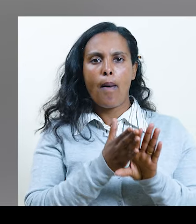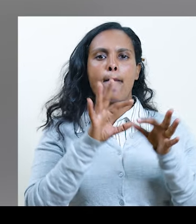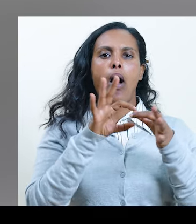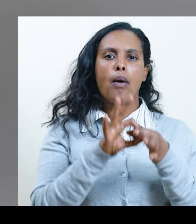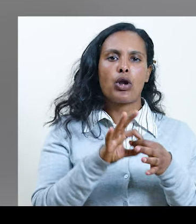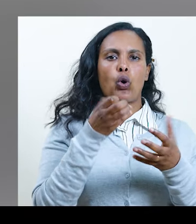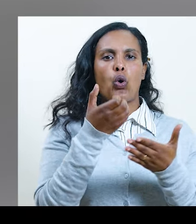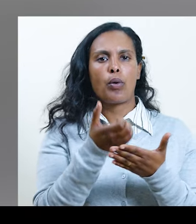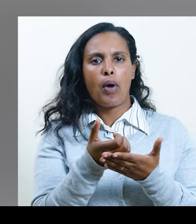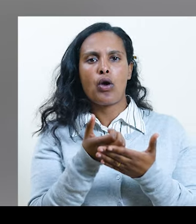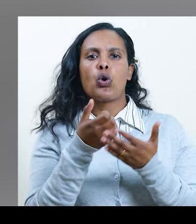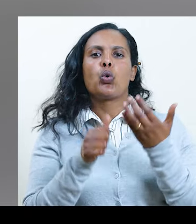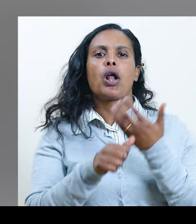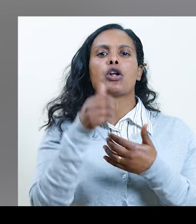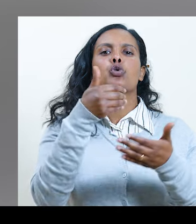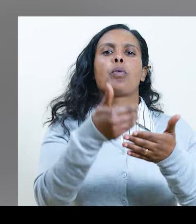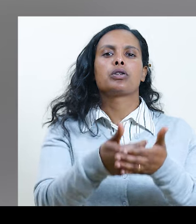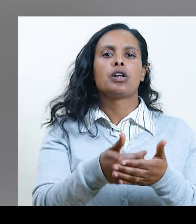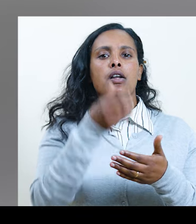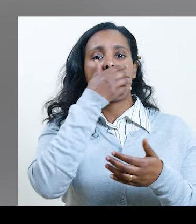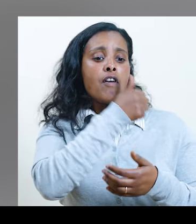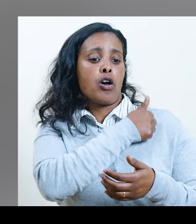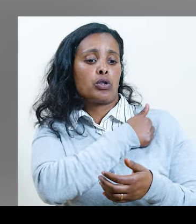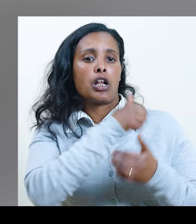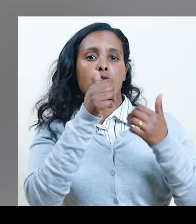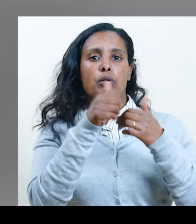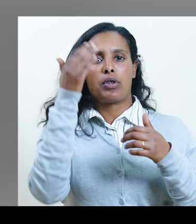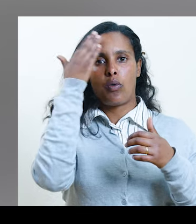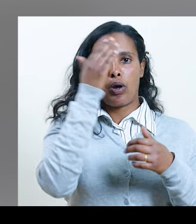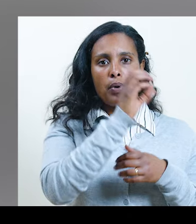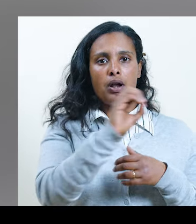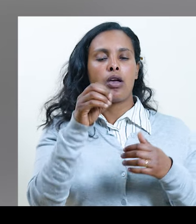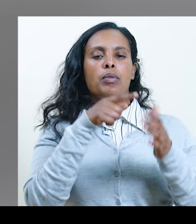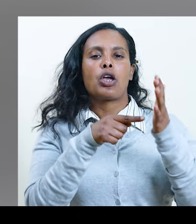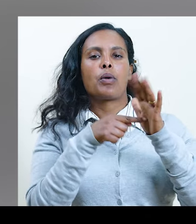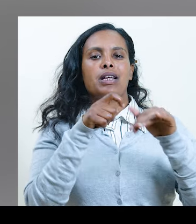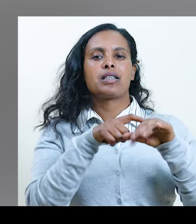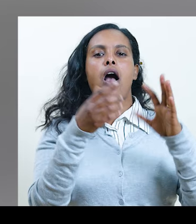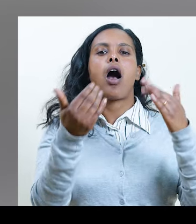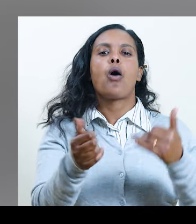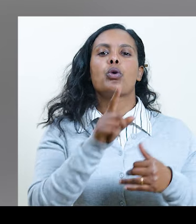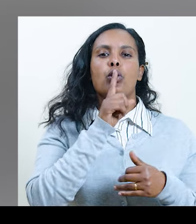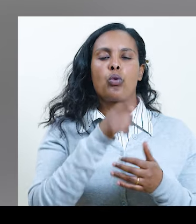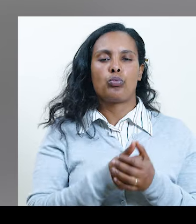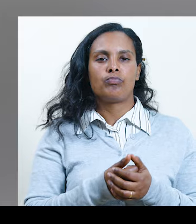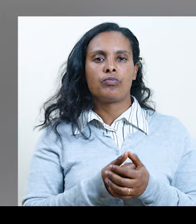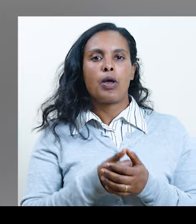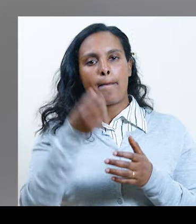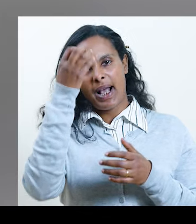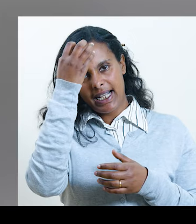ልቦናዊ፣ ማህበራዊና ኢኮኖሚያዊ ጉዳት ደርሶባቸዋል። ደፋሪዎች ሰለይተው የሚታወቁበትና የሚጠየቁበት ጊዜ አሁን